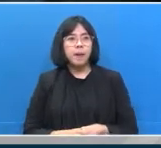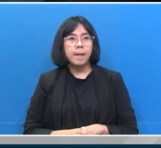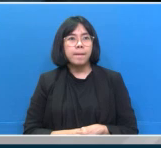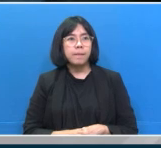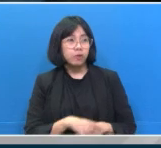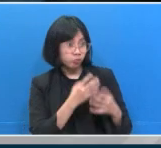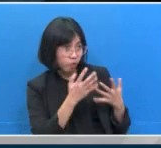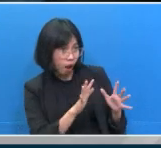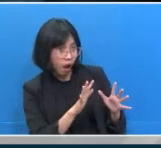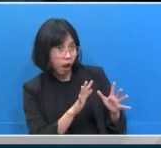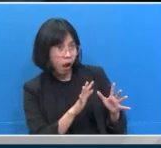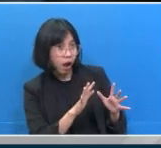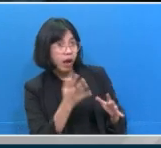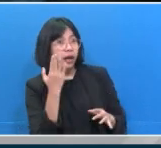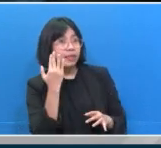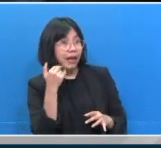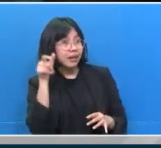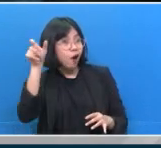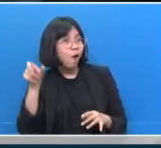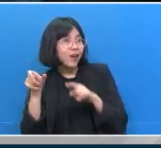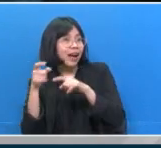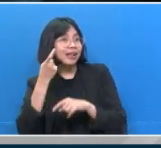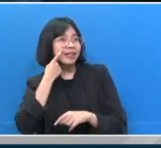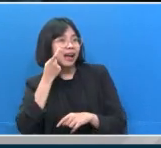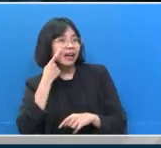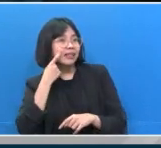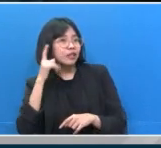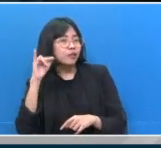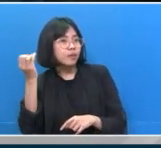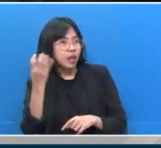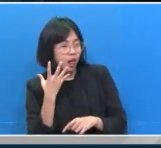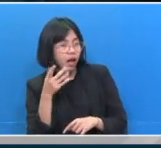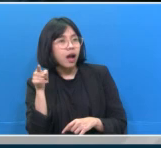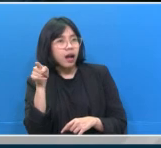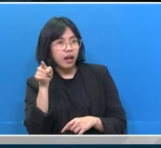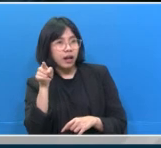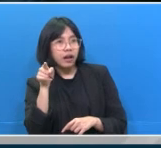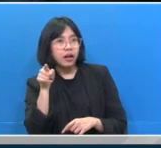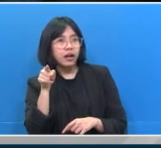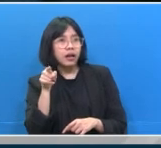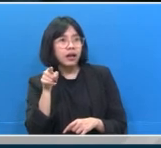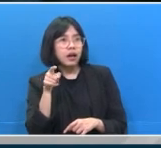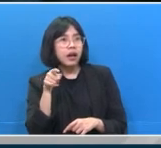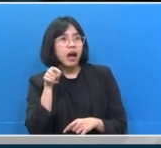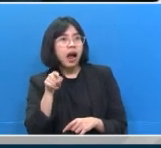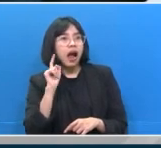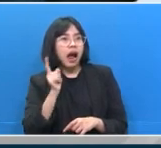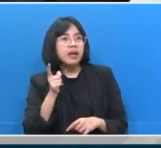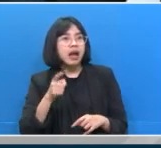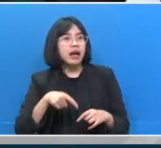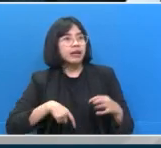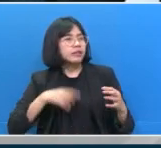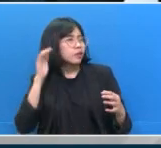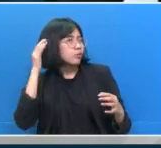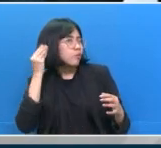Nah, itu. Lalu, kan tadi saksi mengatakan bahwa dari keterangan Saudara Rudi tadi mendengar bahwa ada yang main gitar 3